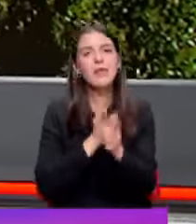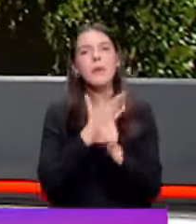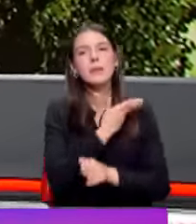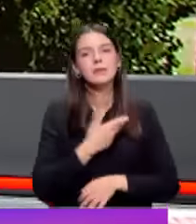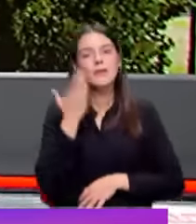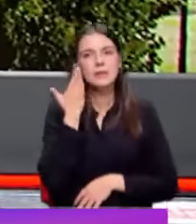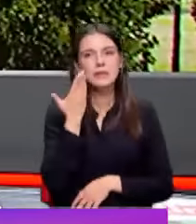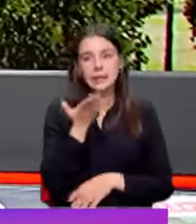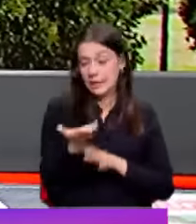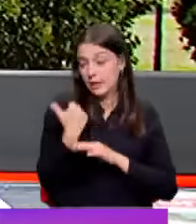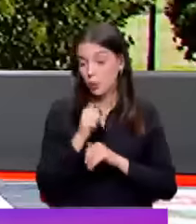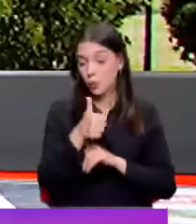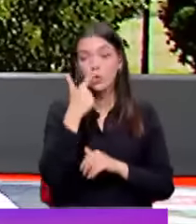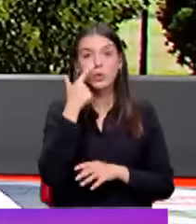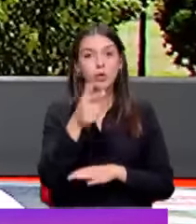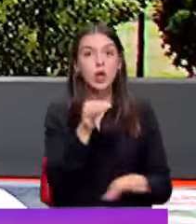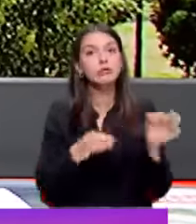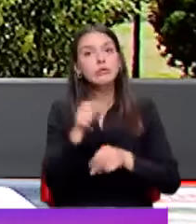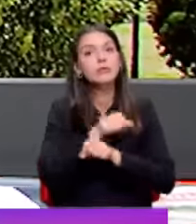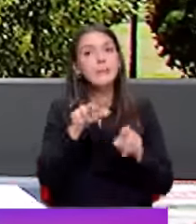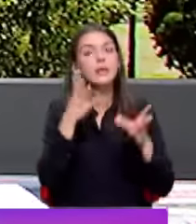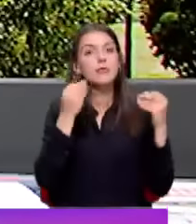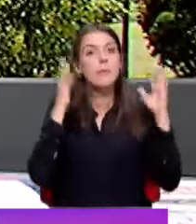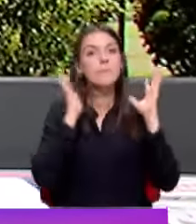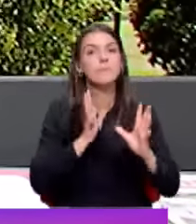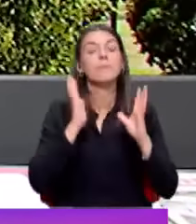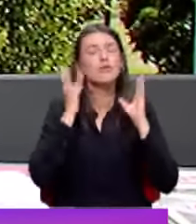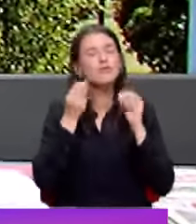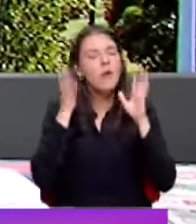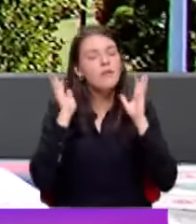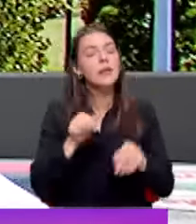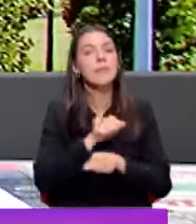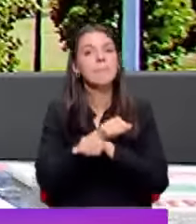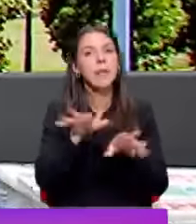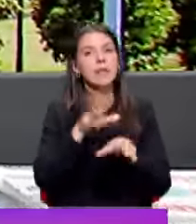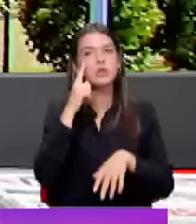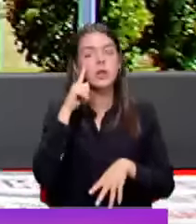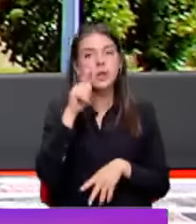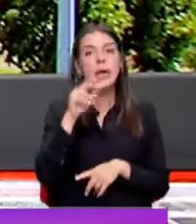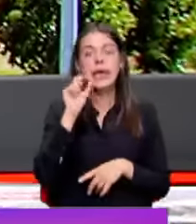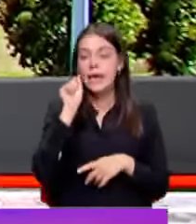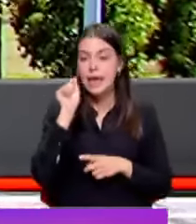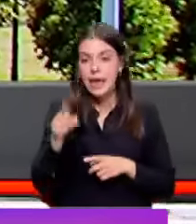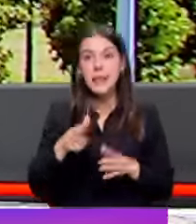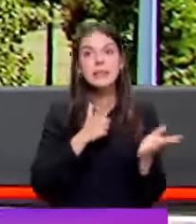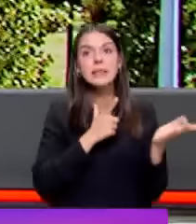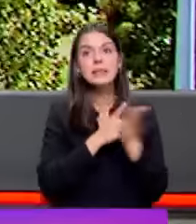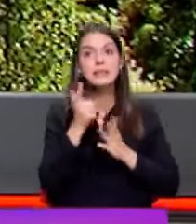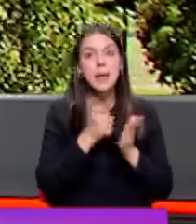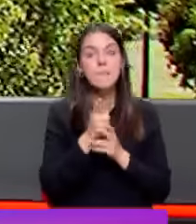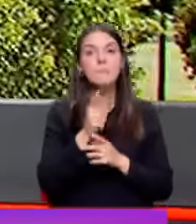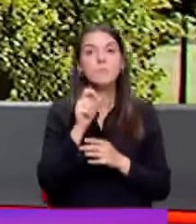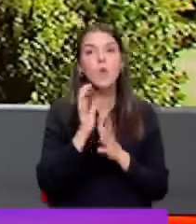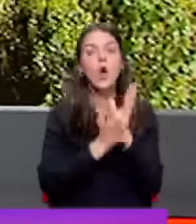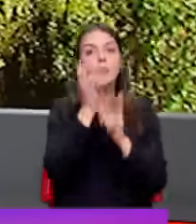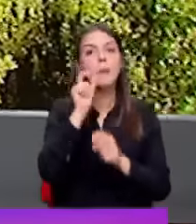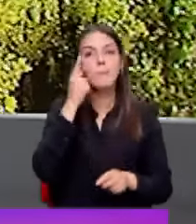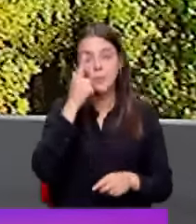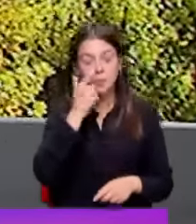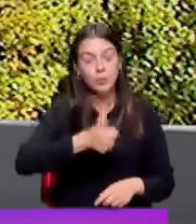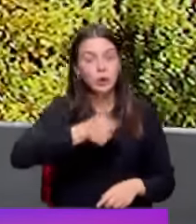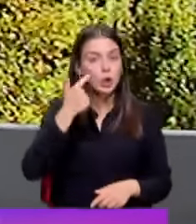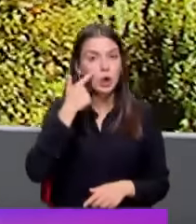izleyenler. Geçtiğimiz günlerde sosyal medyada çok paylaşılan bir görüntü. İl Tarım ve Orman Müdürlüğü binasına giden bir